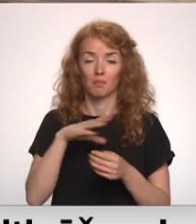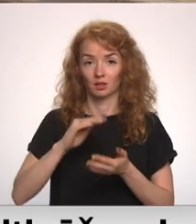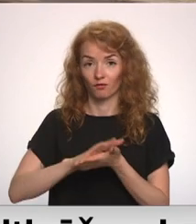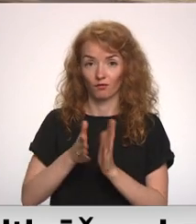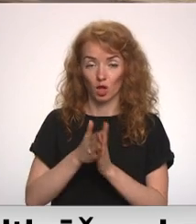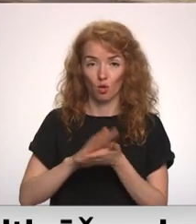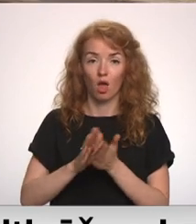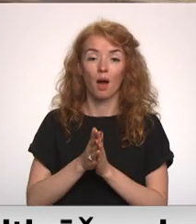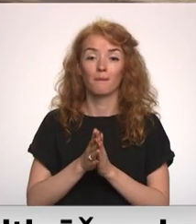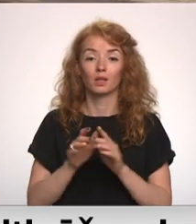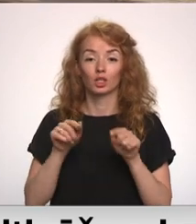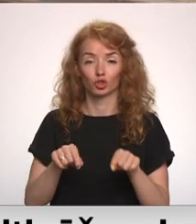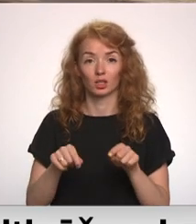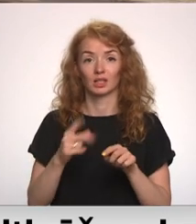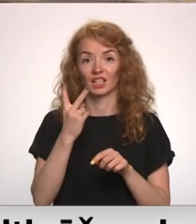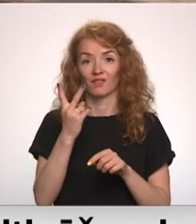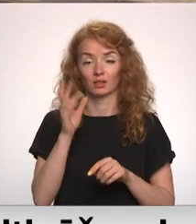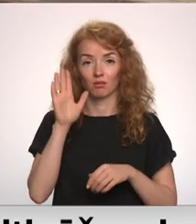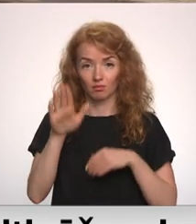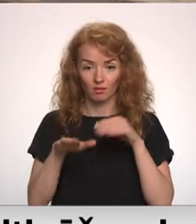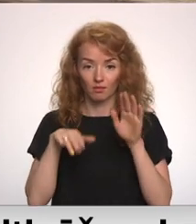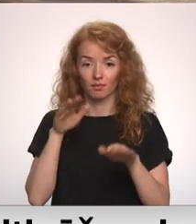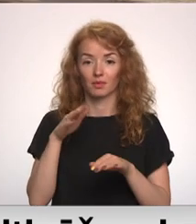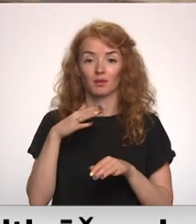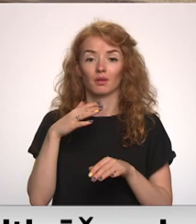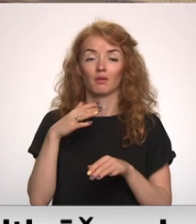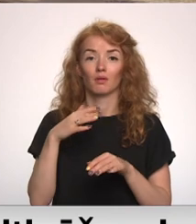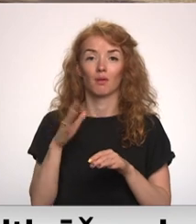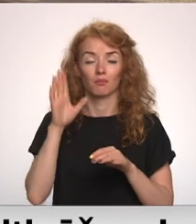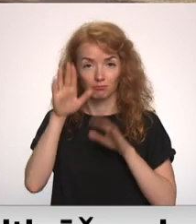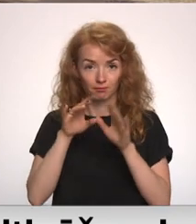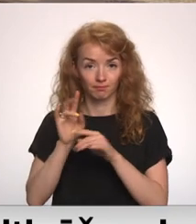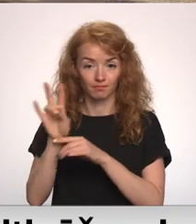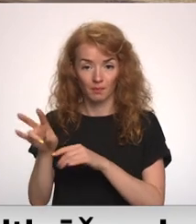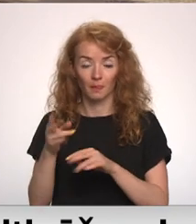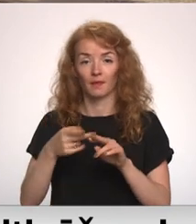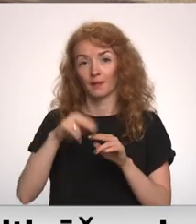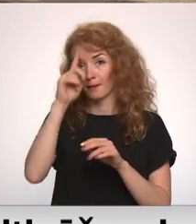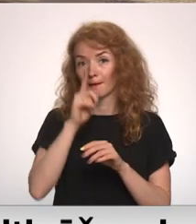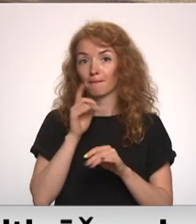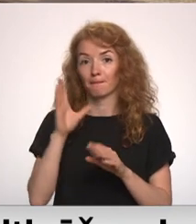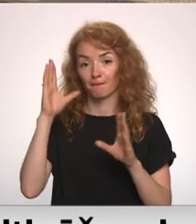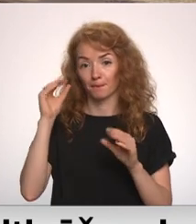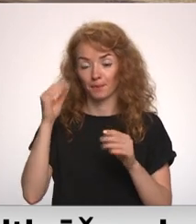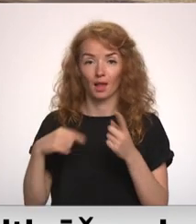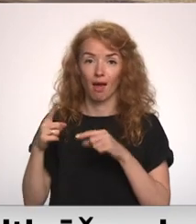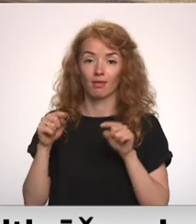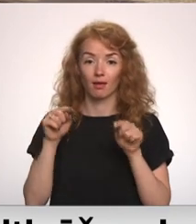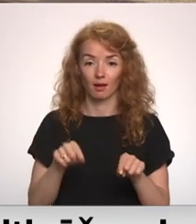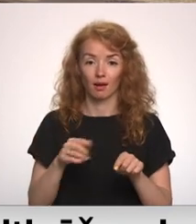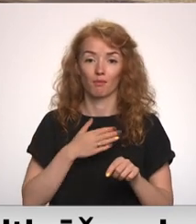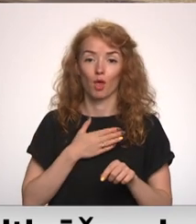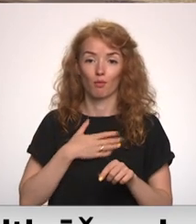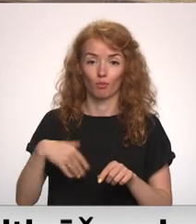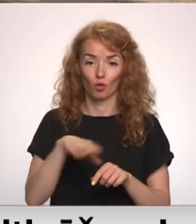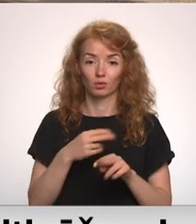vienojamies, ka jī šitos divas naktis, tātad pīdiņa, sāzdiņa pornakšņoja, svādiņa vokurā, atgriežas šitā pie mūsim